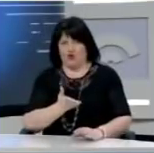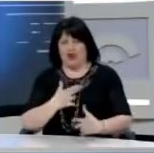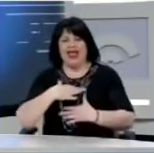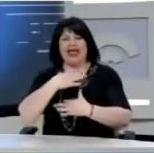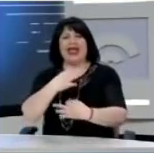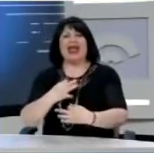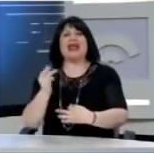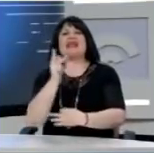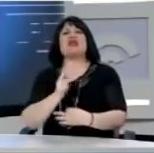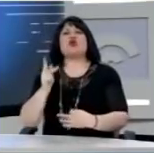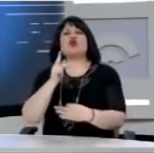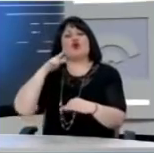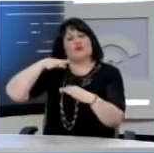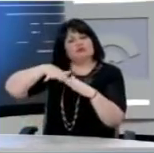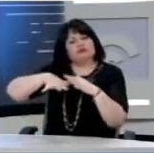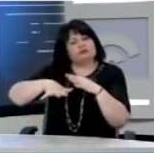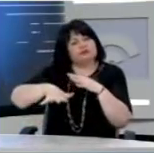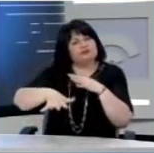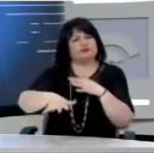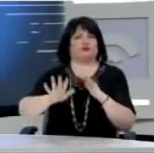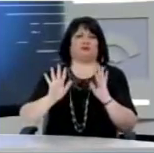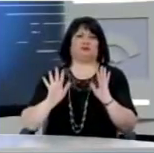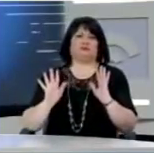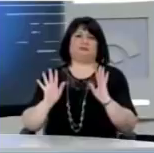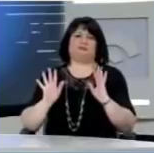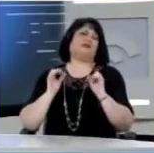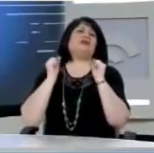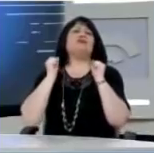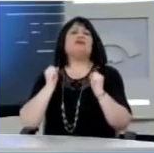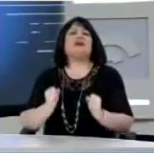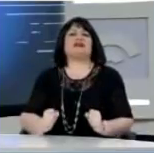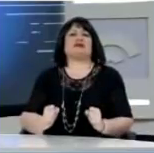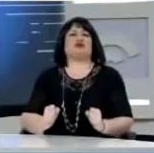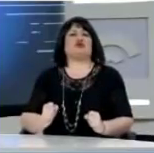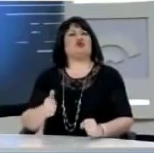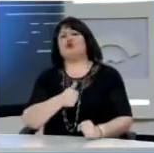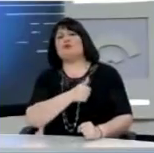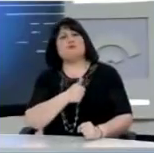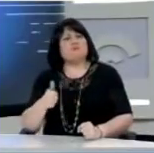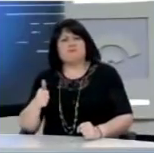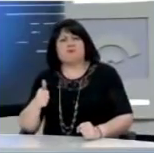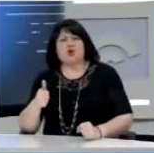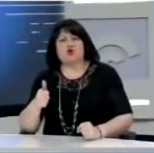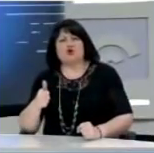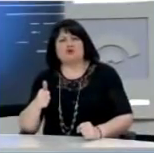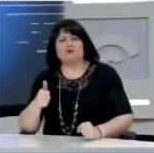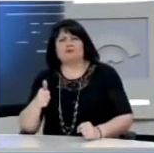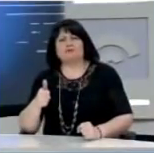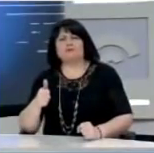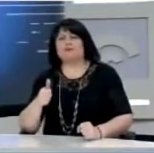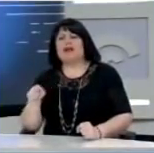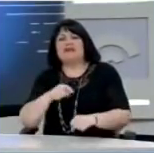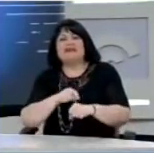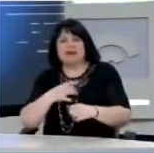ένα κοινωνικό ρεύμα. Είναι ο κύριος, όχι ο μοναδικός, αλλά ο κύριος εκφραστής του την ώρα στον τόπο